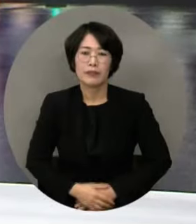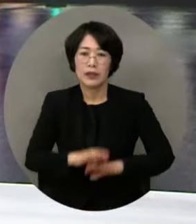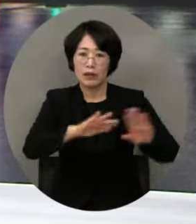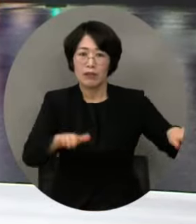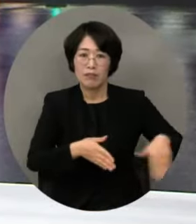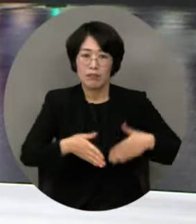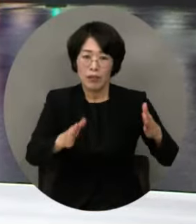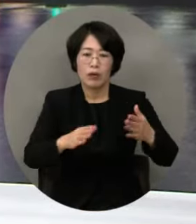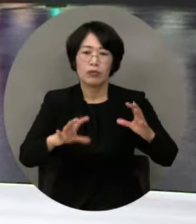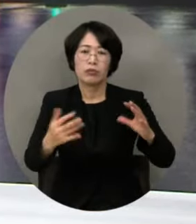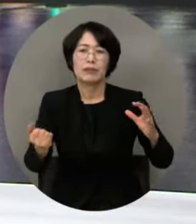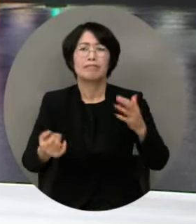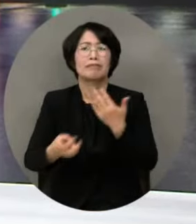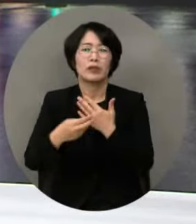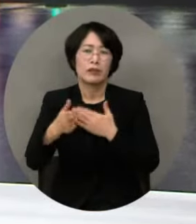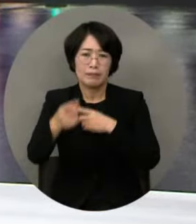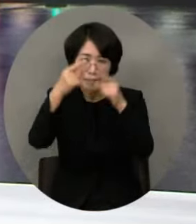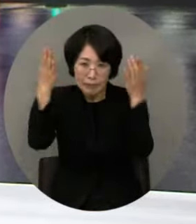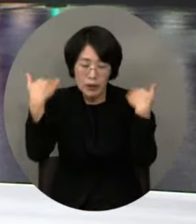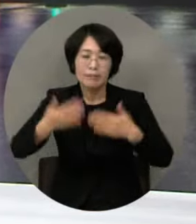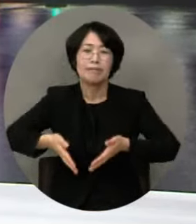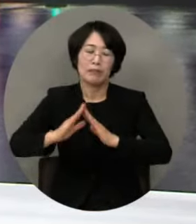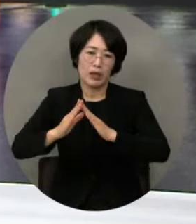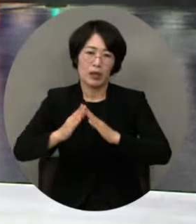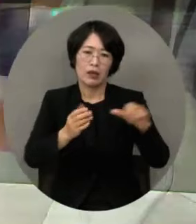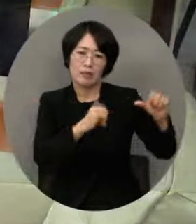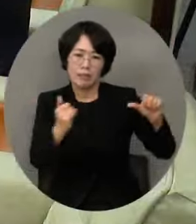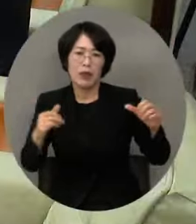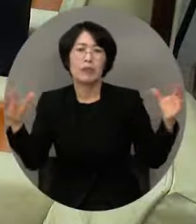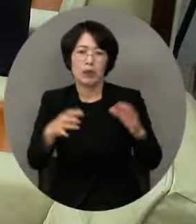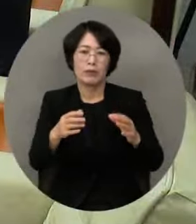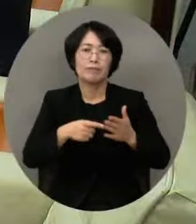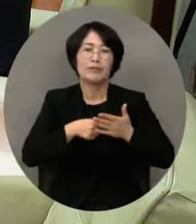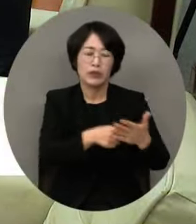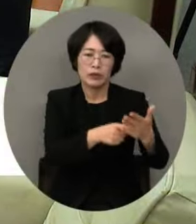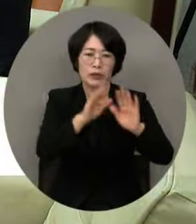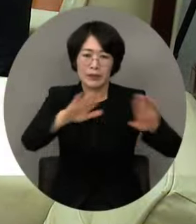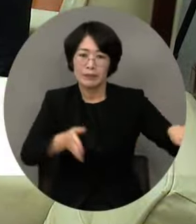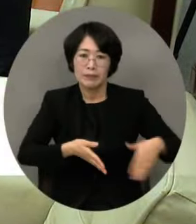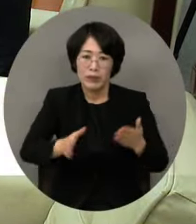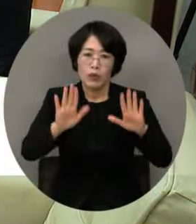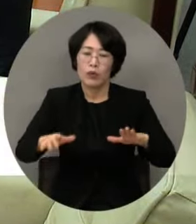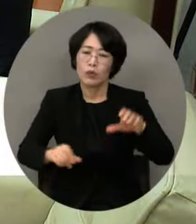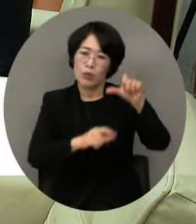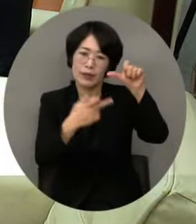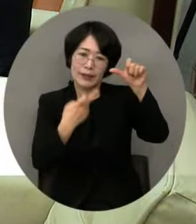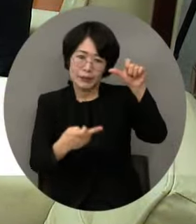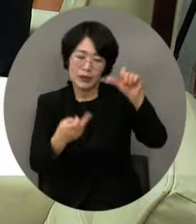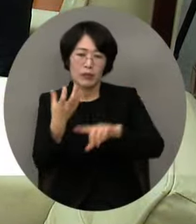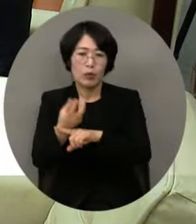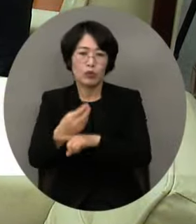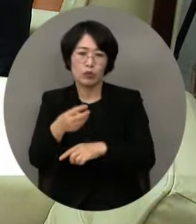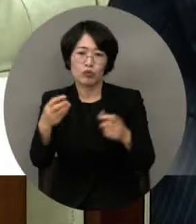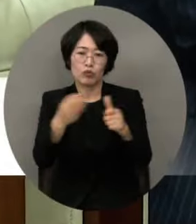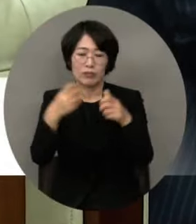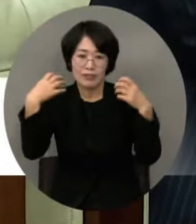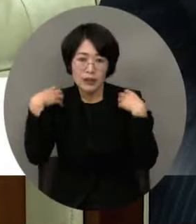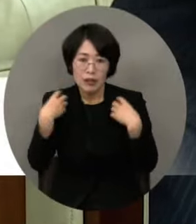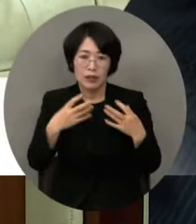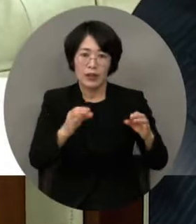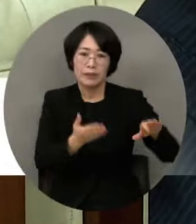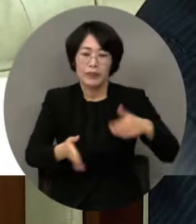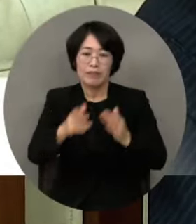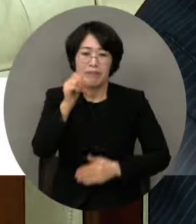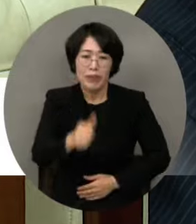전라남도가 국립 의대 신설과 관련해 오자 회동을 추진합니다 전라도는 오는 12회 보선 군청에서 김영우